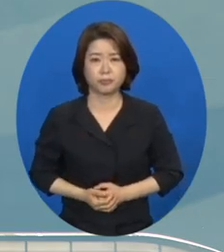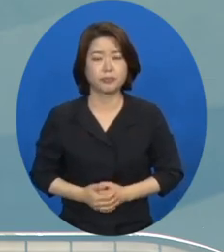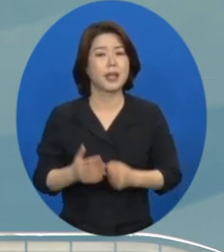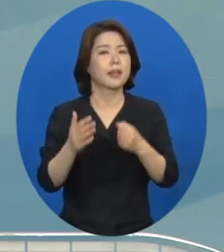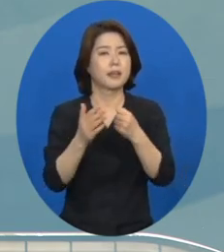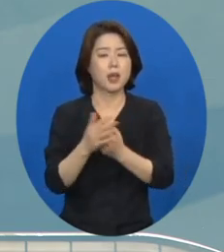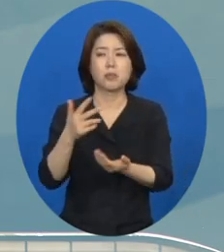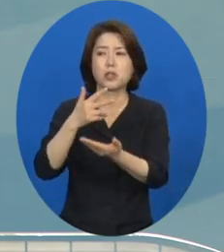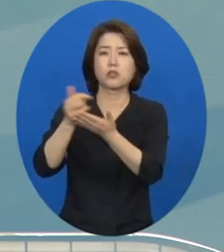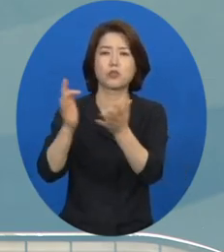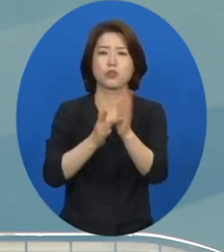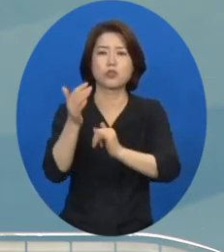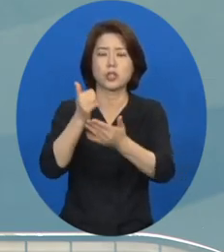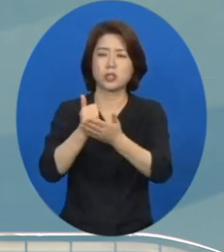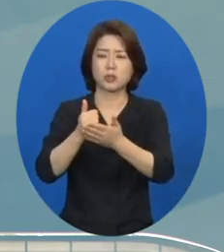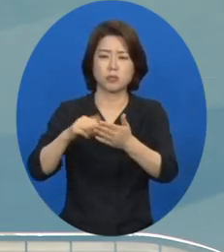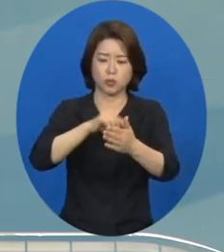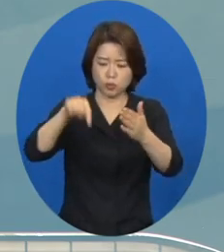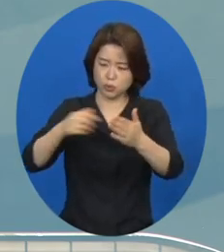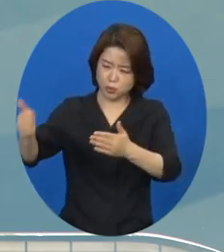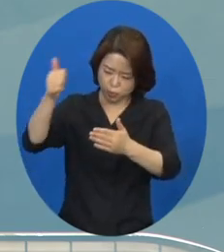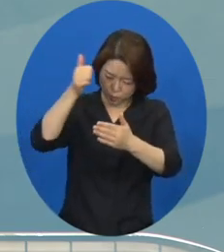그래서 주 예수님이 우리 안에 오신 거죠.